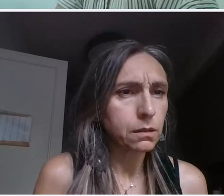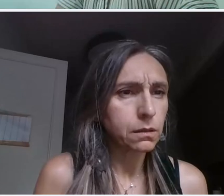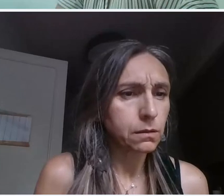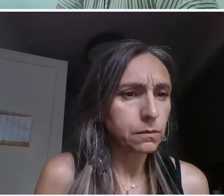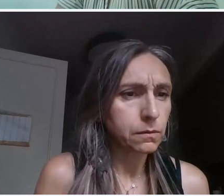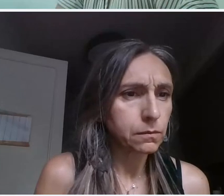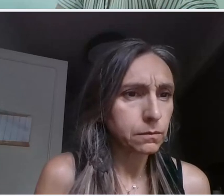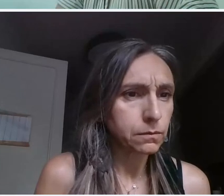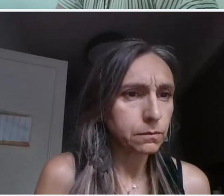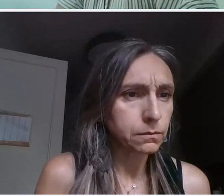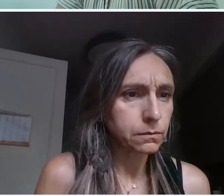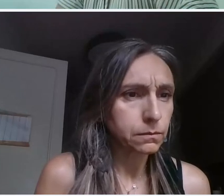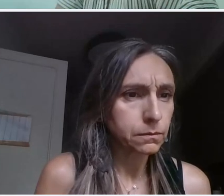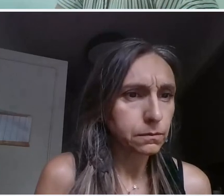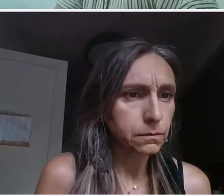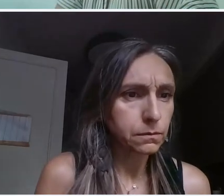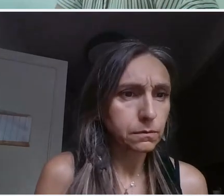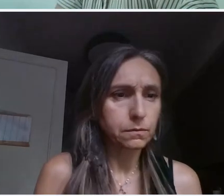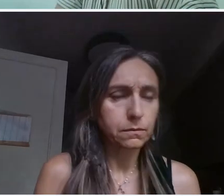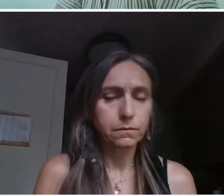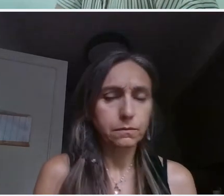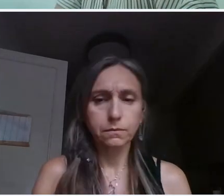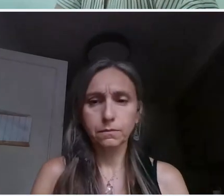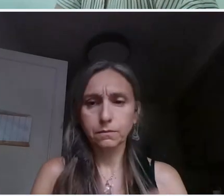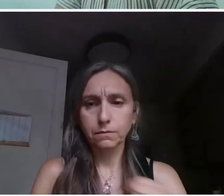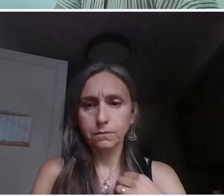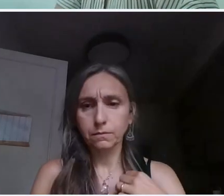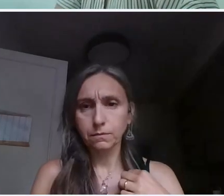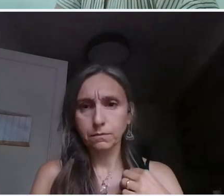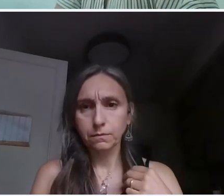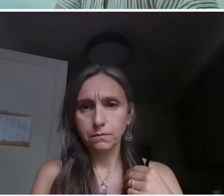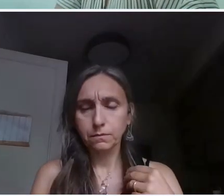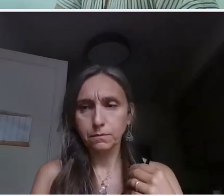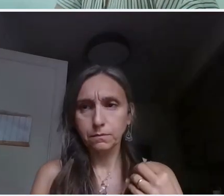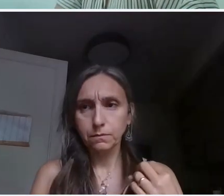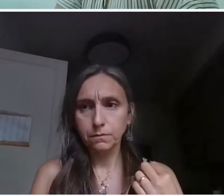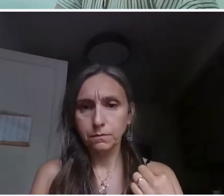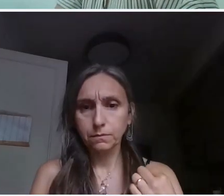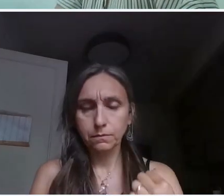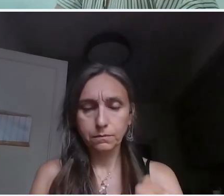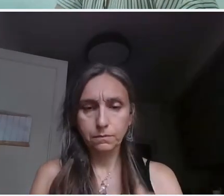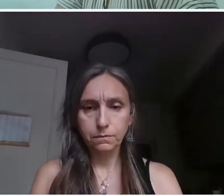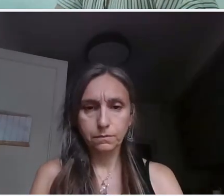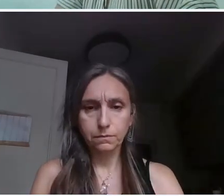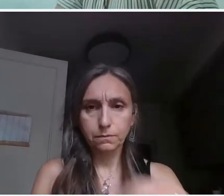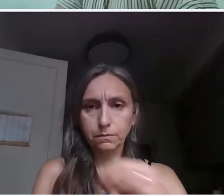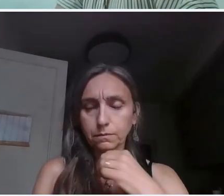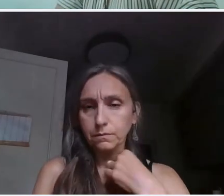chiare. Questo qui oppure c'è il discorso